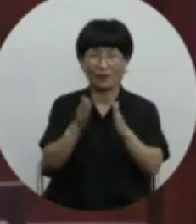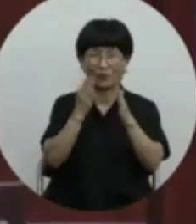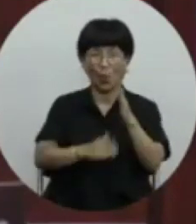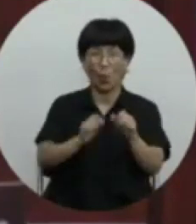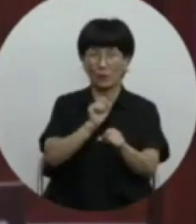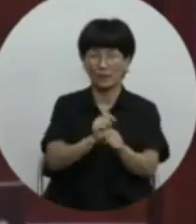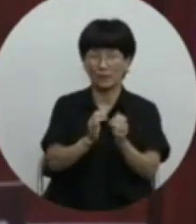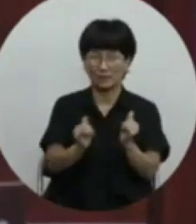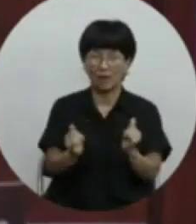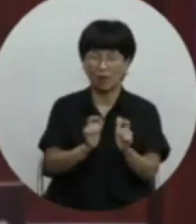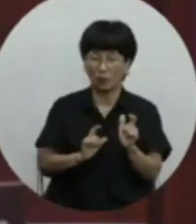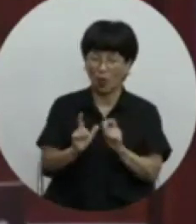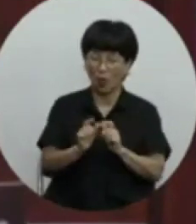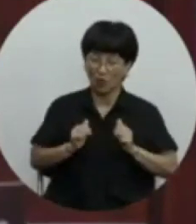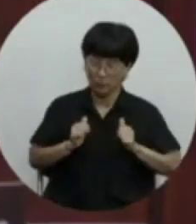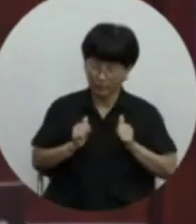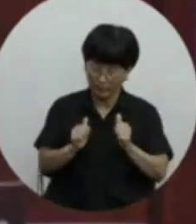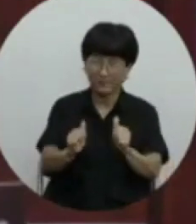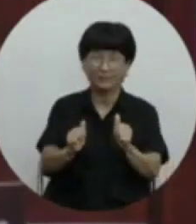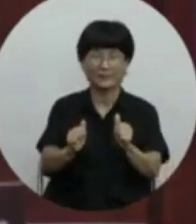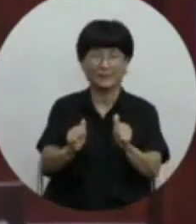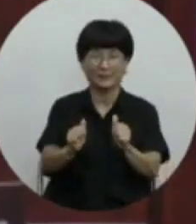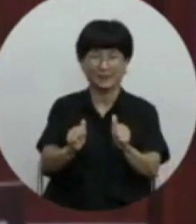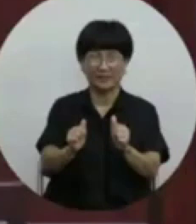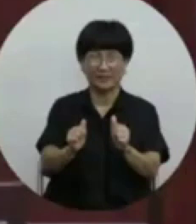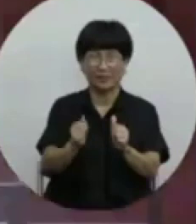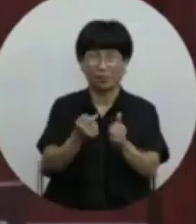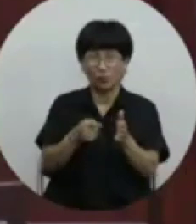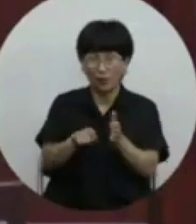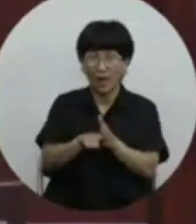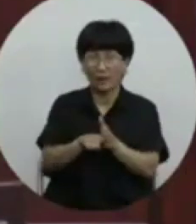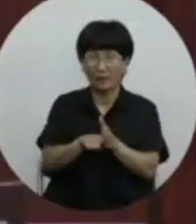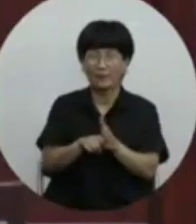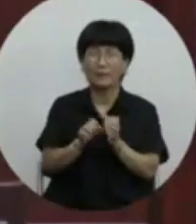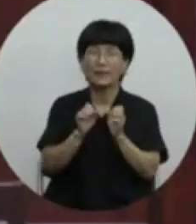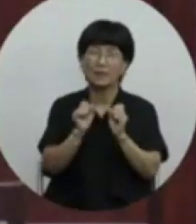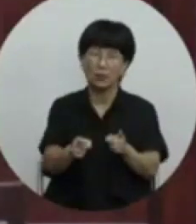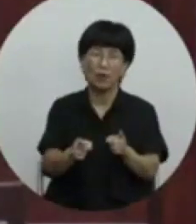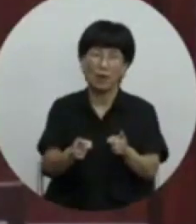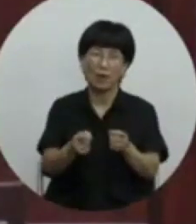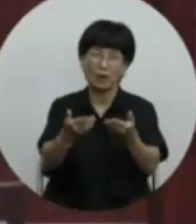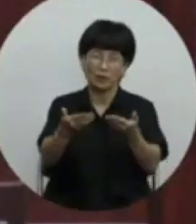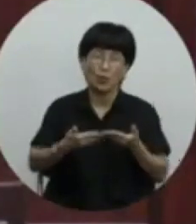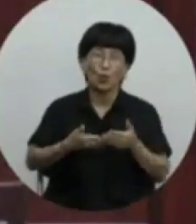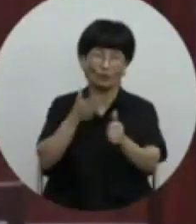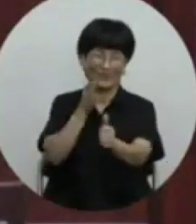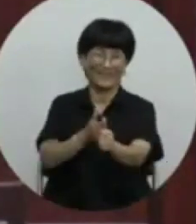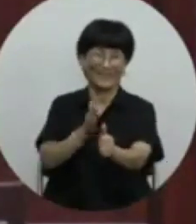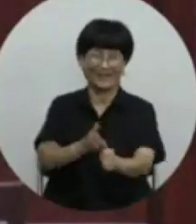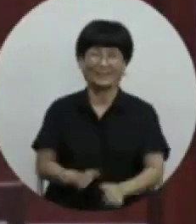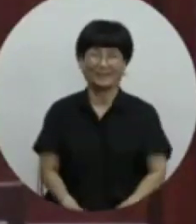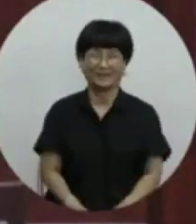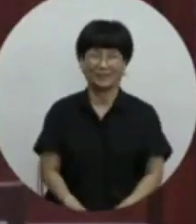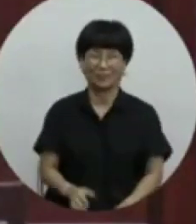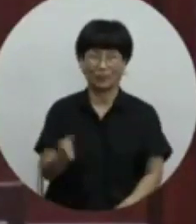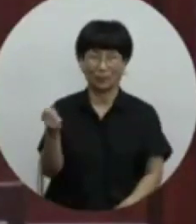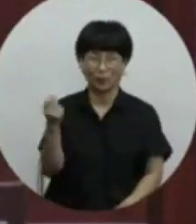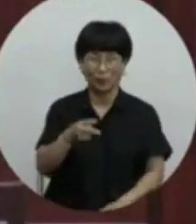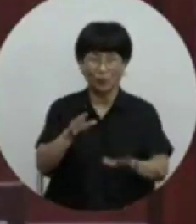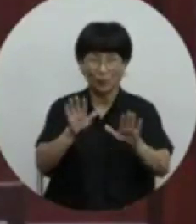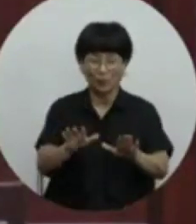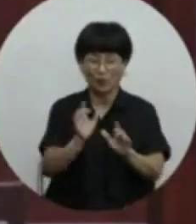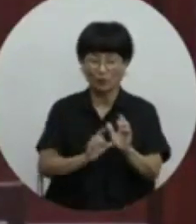더 열심히 일할 수 있도록 그런 계기를 만들어 주십사 하고 부탁을 드립니다. 또한 이번